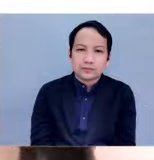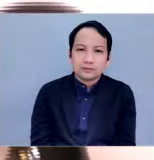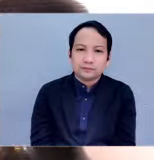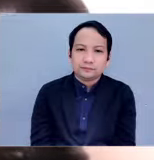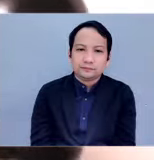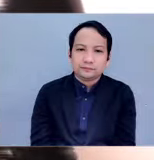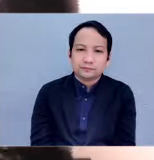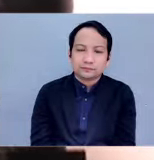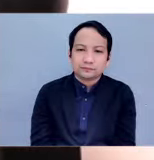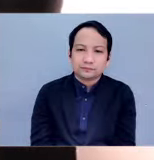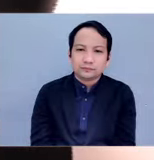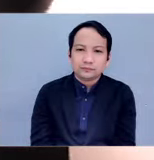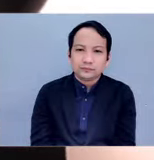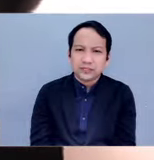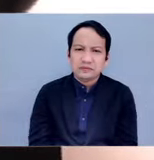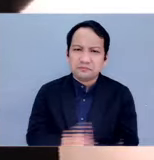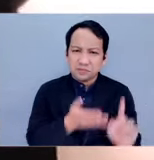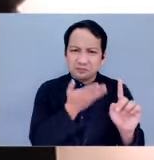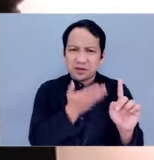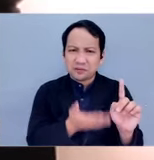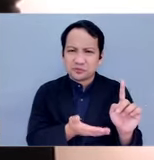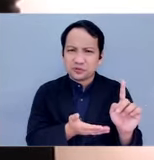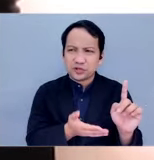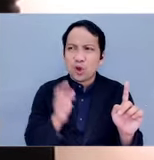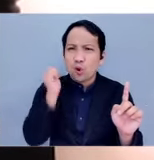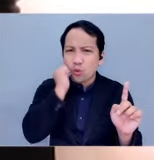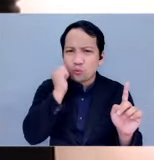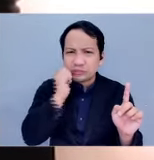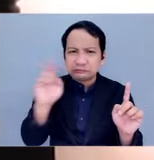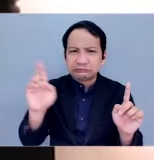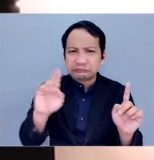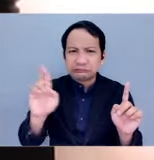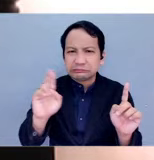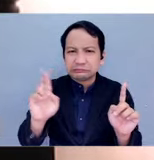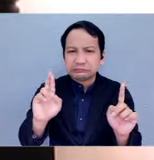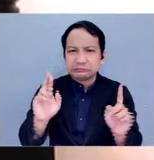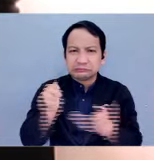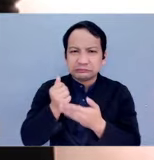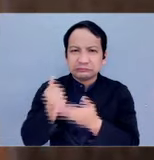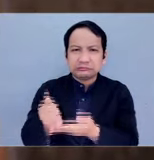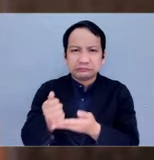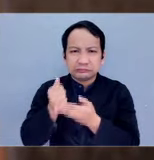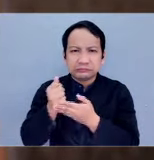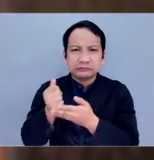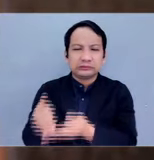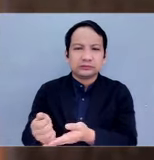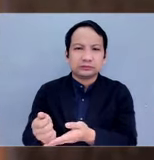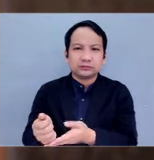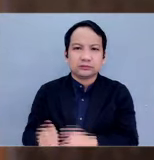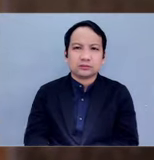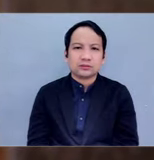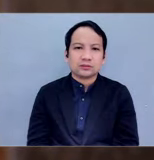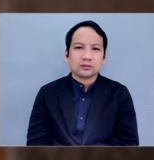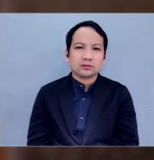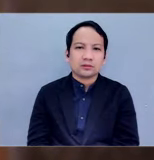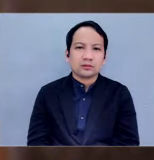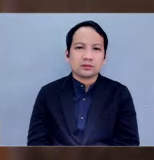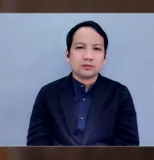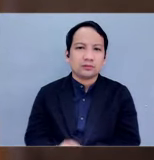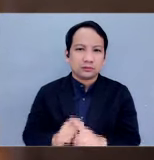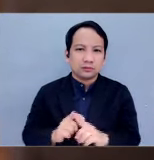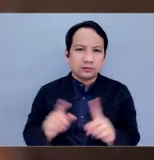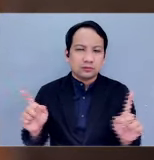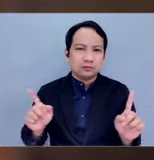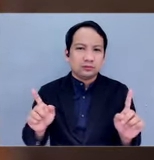May mga taong laging handang tumulong sa iba hanggang sa abot ng kanilang makakaya. Pero ang ilan, sa